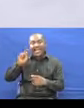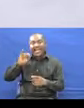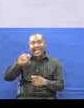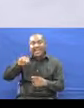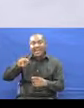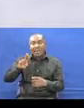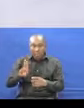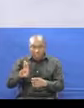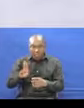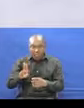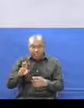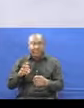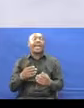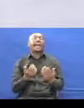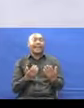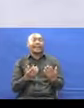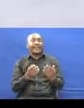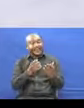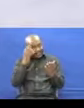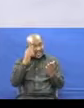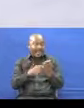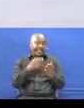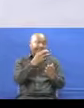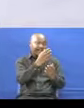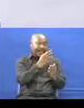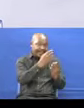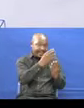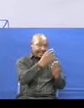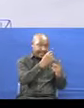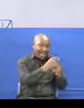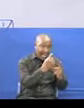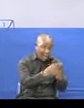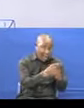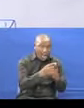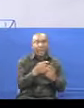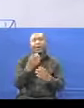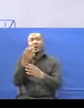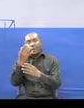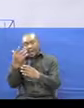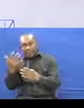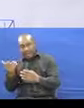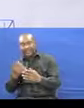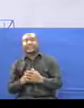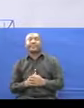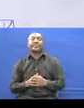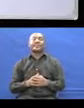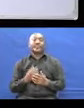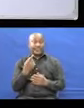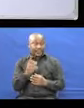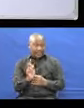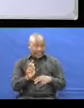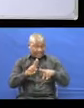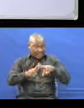inaandikwaje? Usiinuke kwenye TV yako. Kaa nami mpaka mwisho. Sawa sawa eh? Vizuri. Nusu